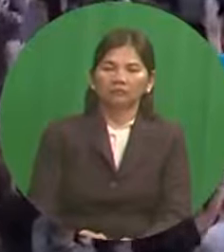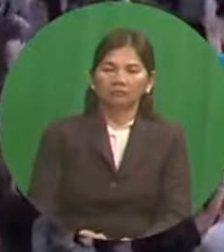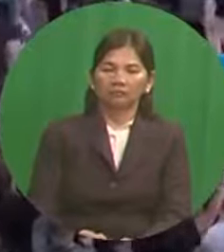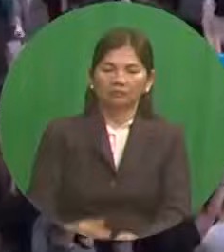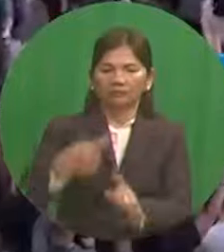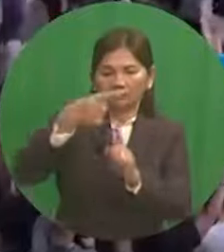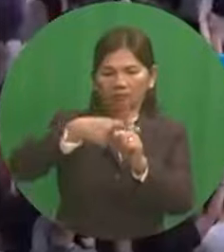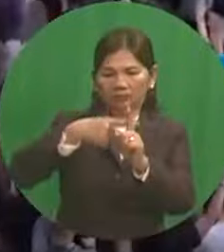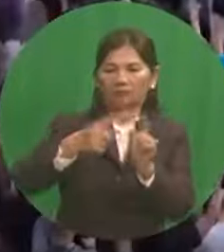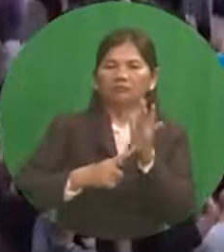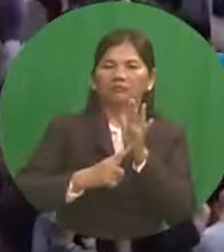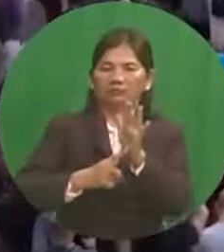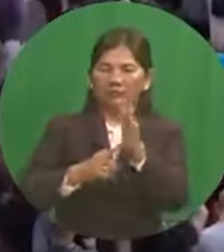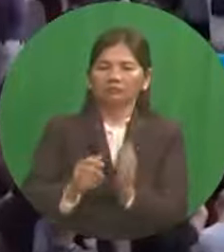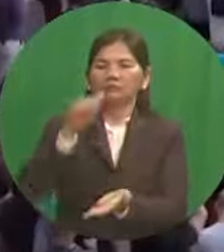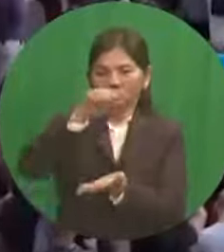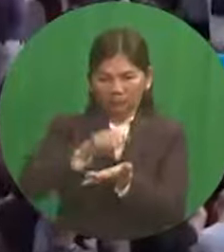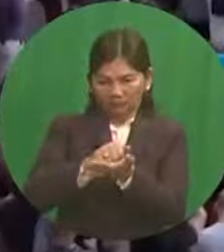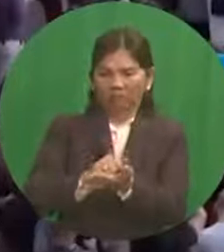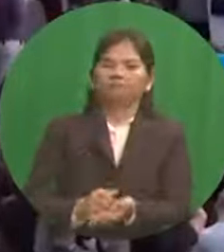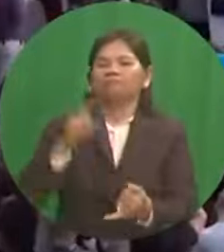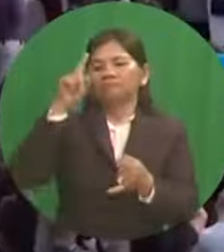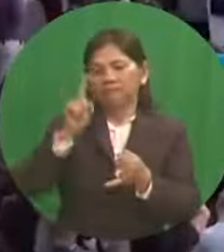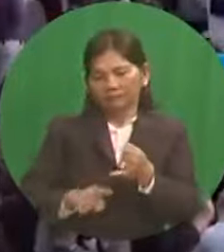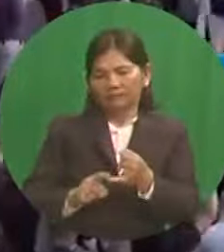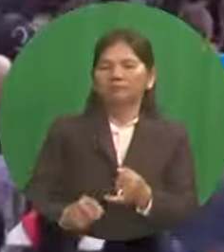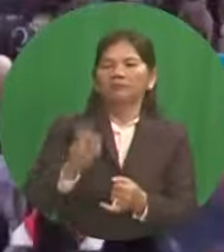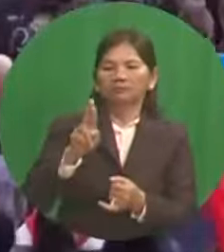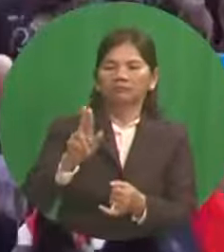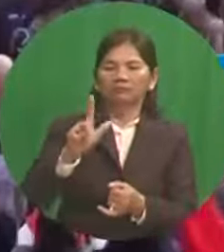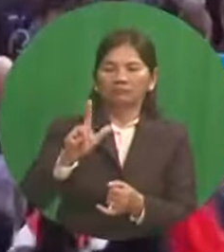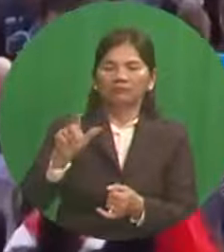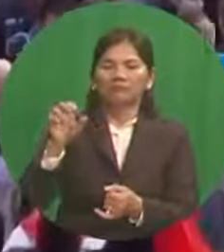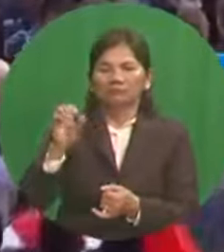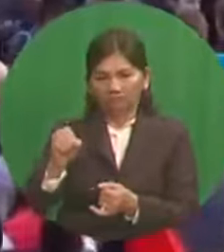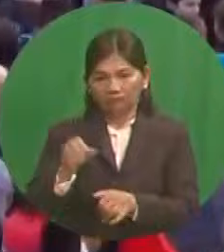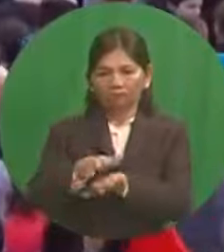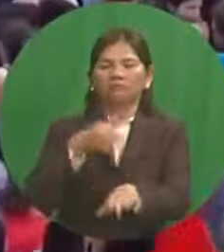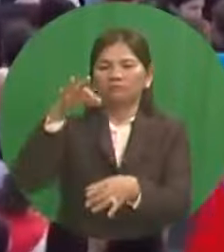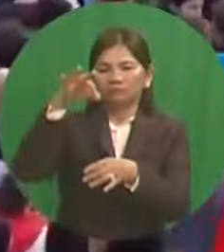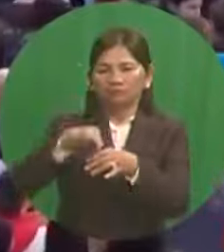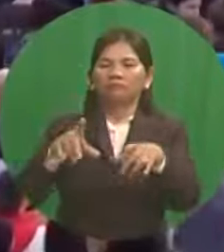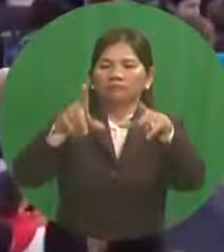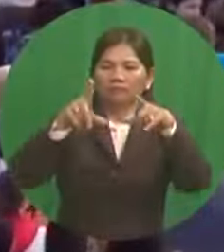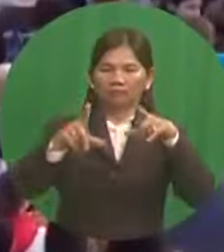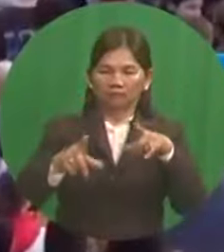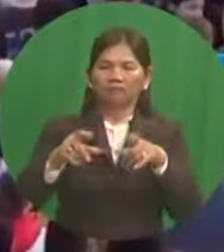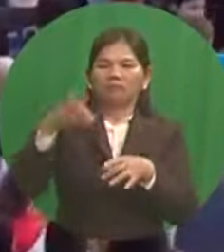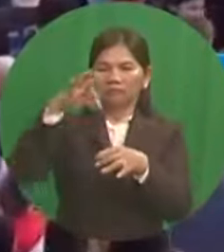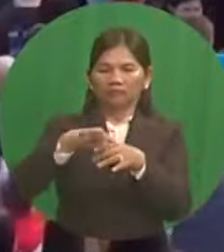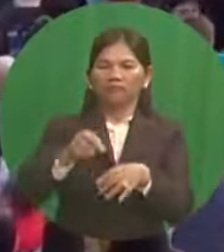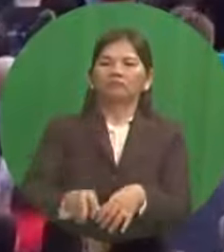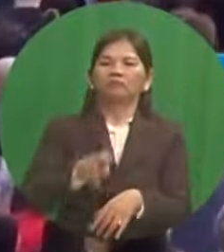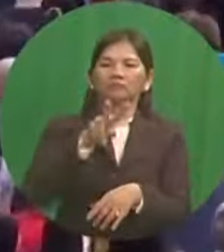កាព្យាករបានបង្ហាញថាការសម្រេចចិត្តដ៏ប្រថុយប្រថានរបស់លោកម៉ាក្រុងនៅក្នុងការហៅអ្នកបោះឆ្នោតត្រឡប់ទៅរកការបោះឆ្នោតជា